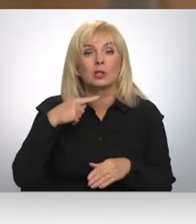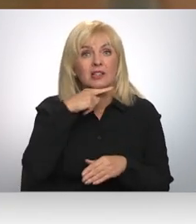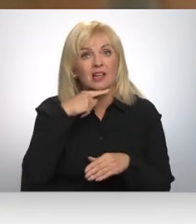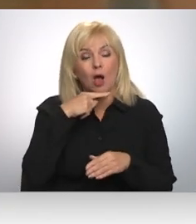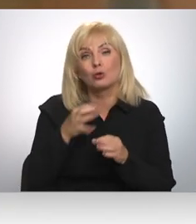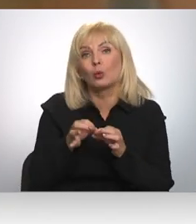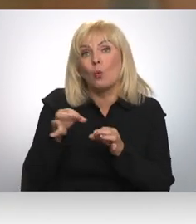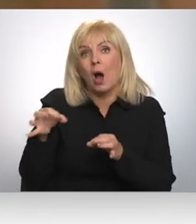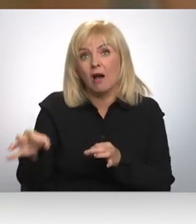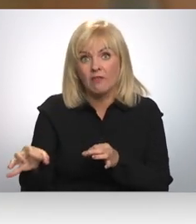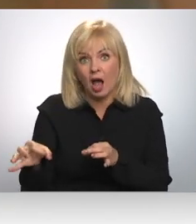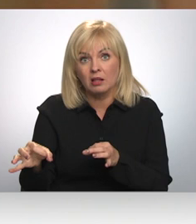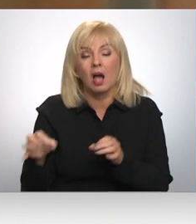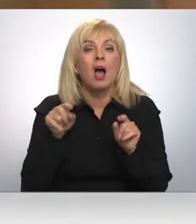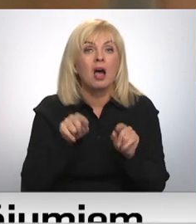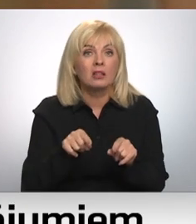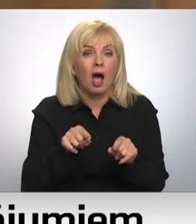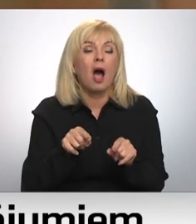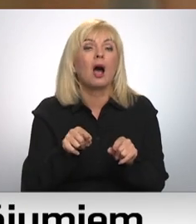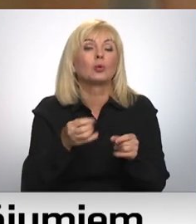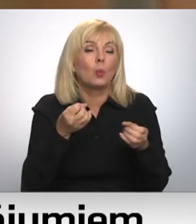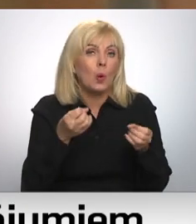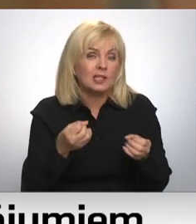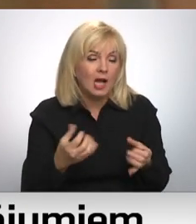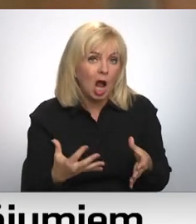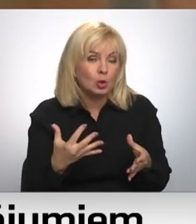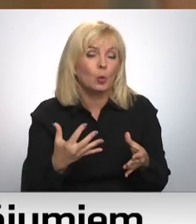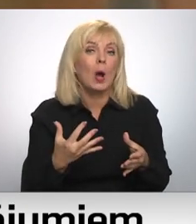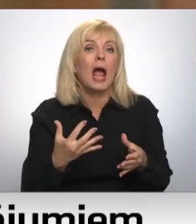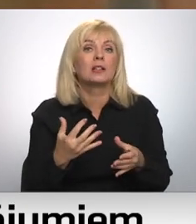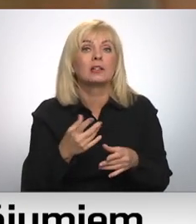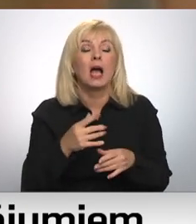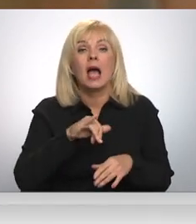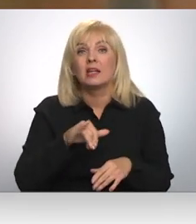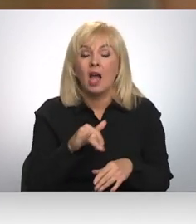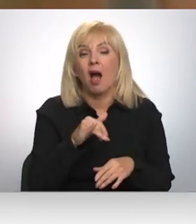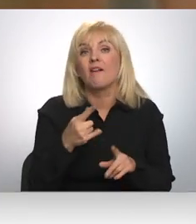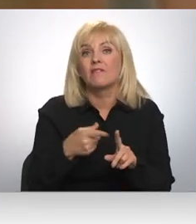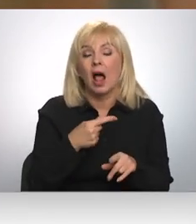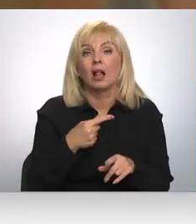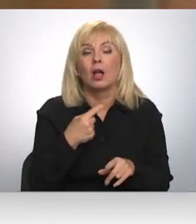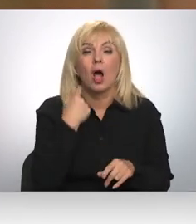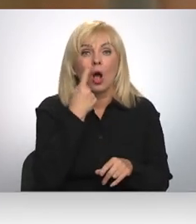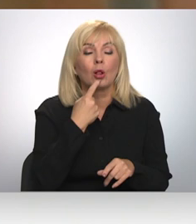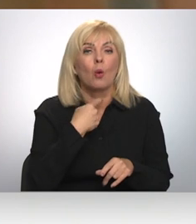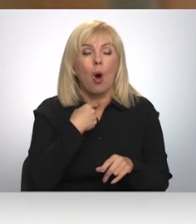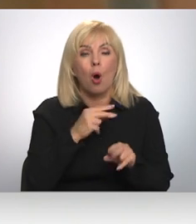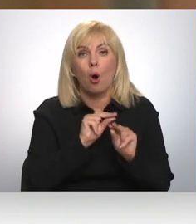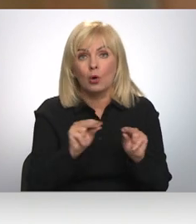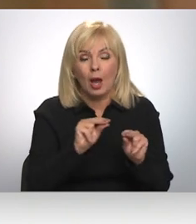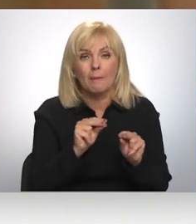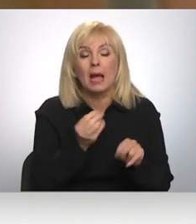novadā. Un tā apjausma pirmā ir tā, ka ja vēl logopēdi ir gan pirmskolās,